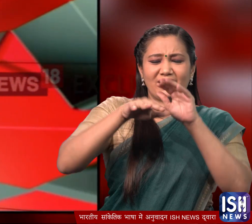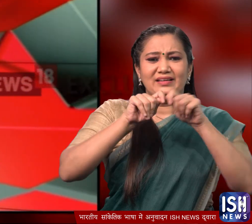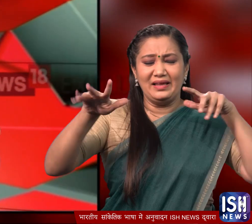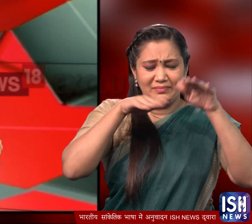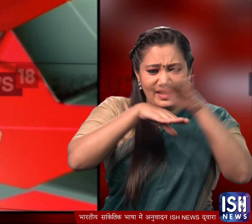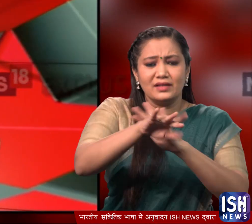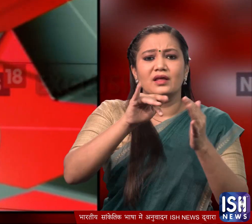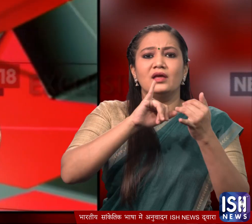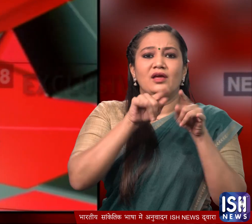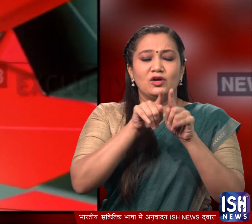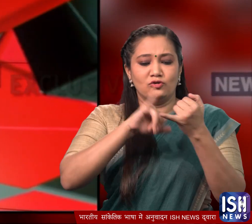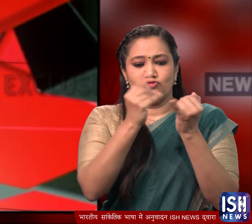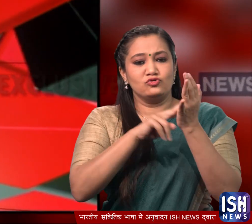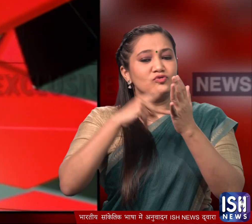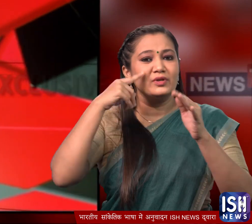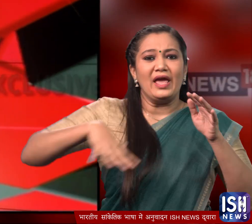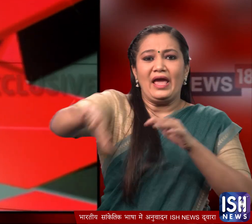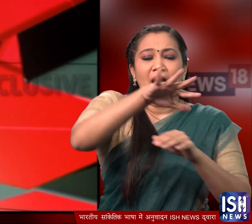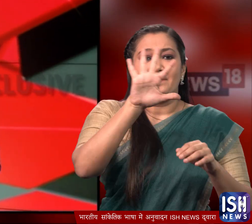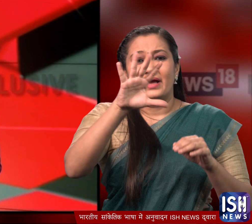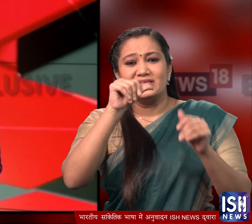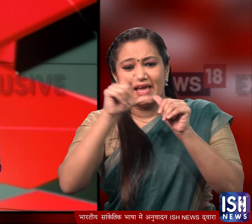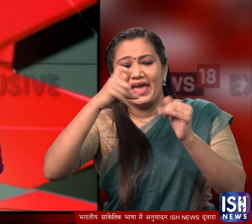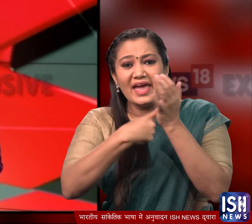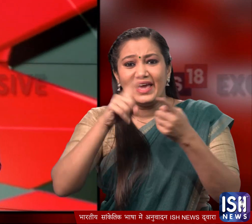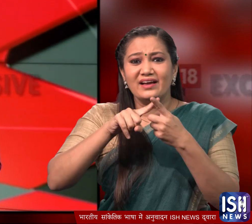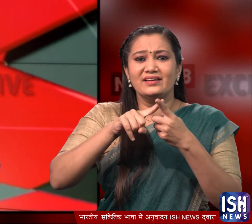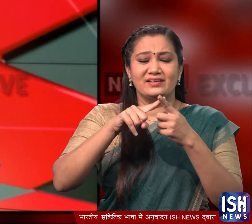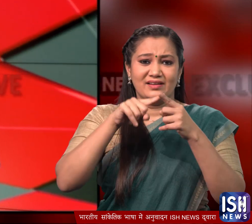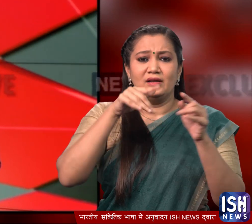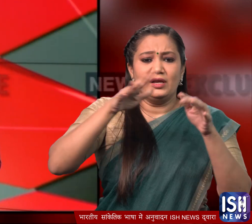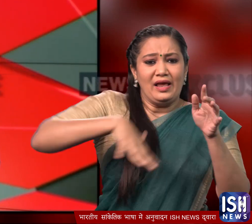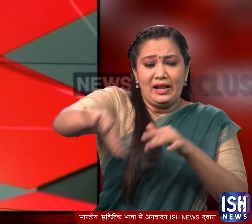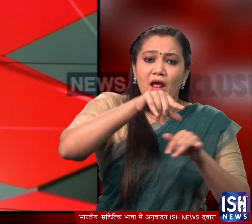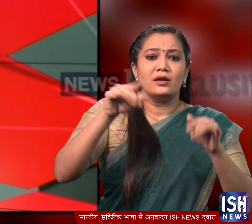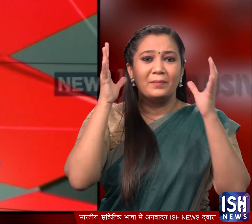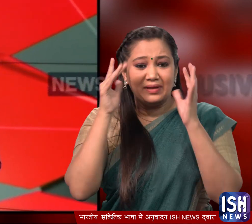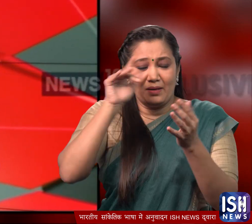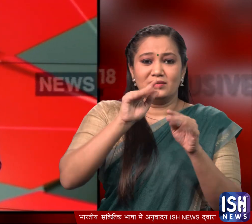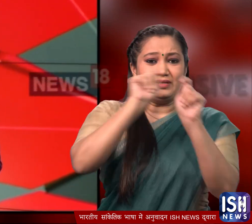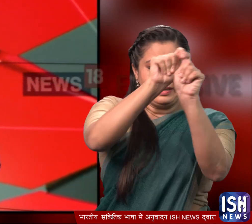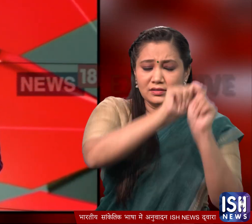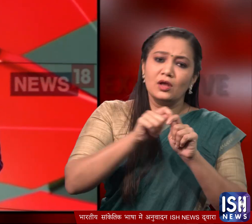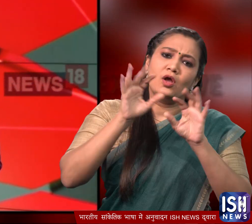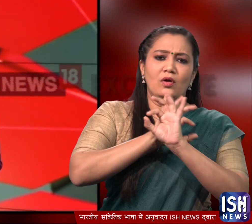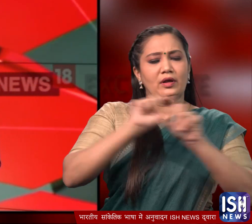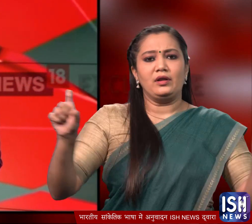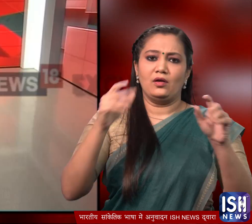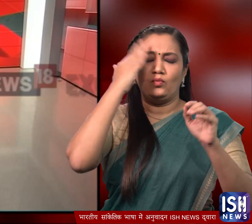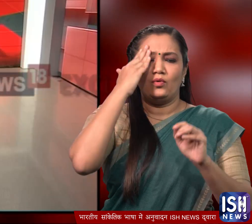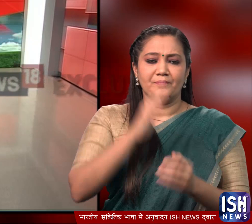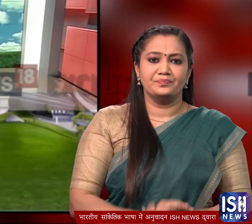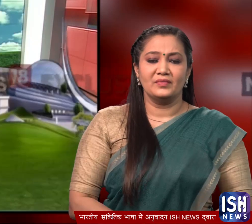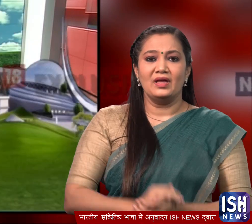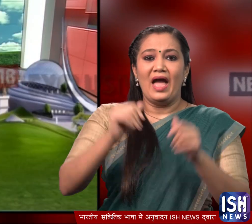धनीपुर में सुन्नी सेंट्रल वक्फ बोर्ड को दी गई 5 एकड़ जमीन पर मस्जिद बनाने का रास्ता साफ हो गया। न्यूज़ 18 के अजीत सिंह की रिपोर्ट